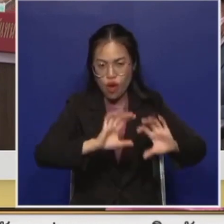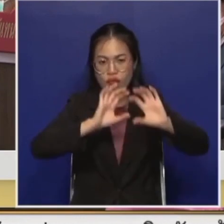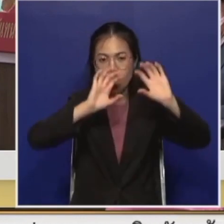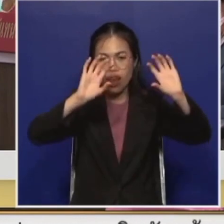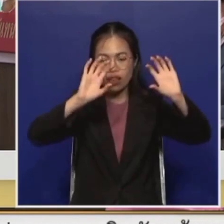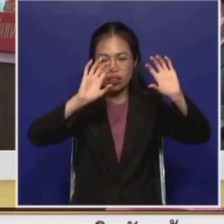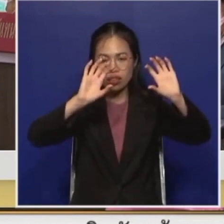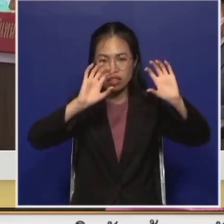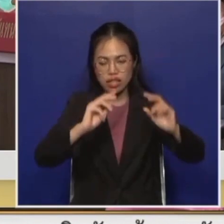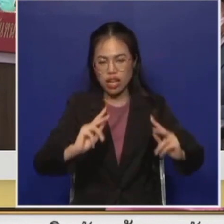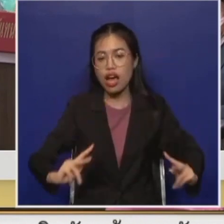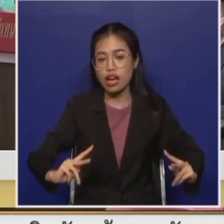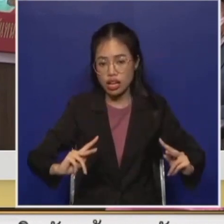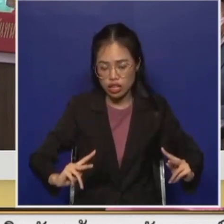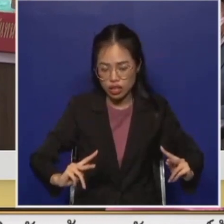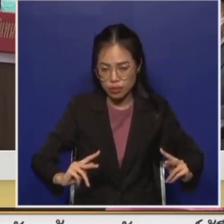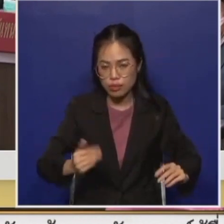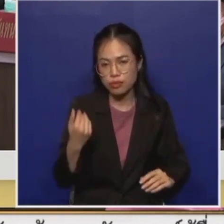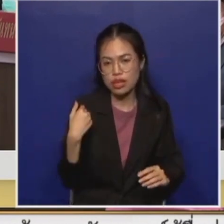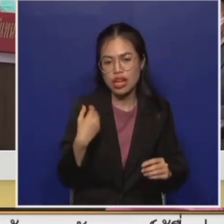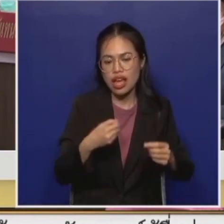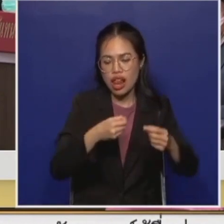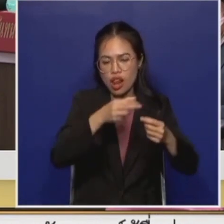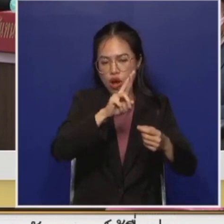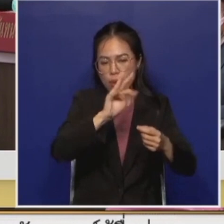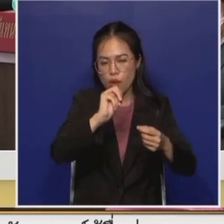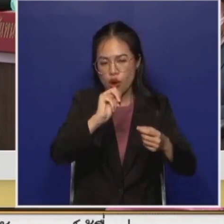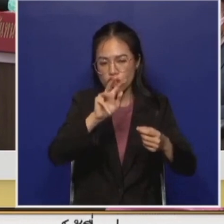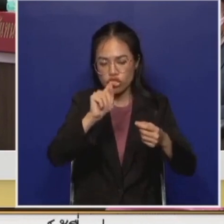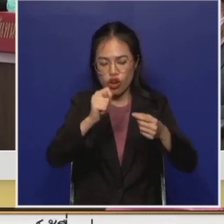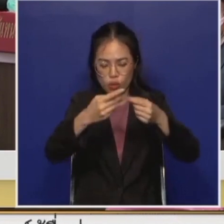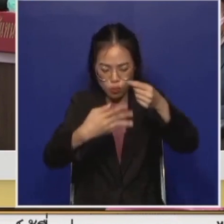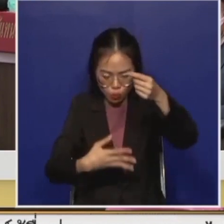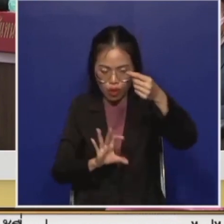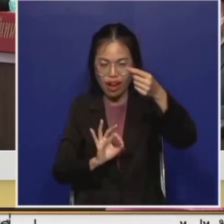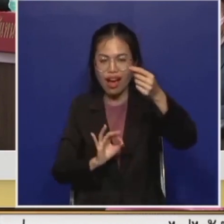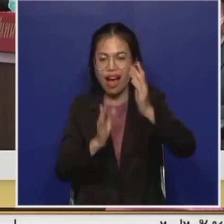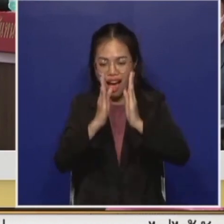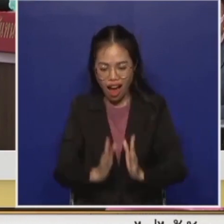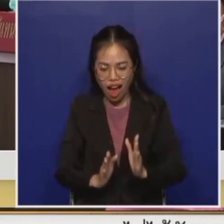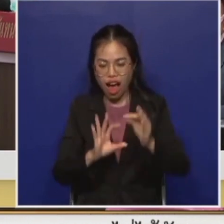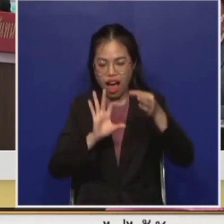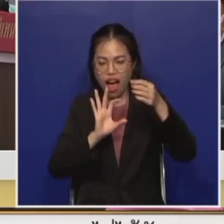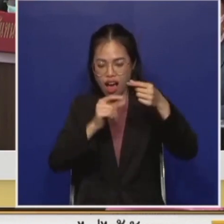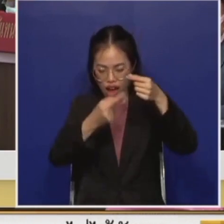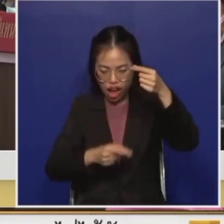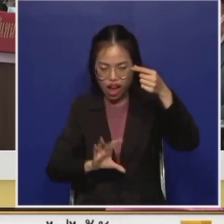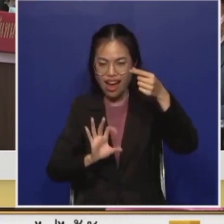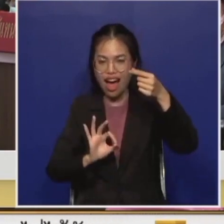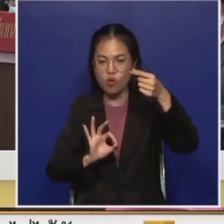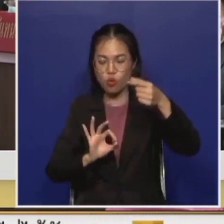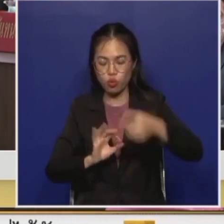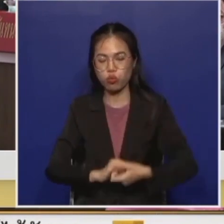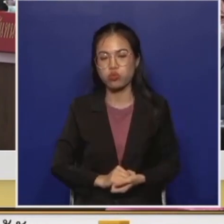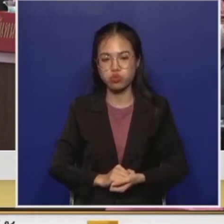าการทงกระหวมและรัมตรีอกกาวท่านทําทารณทกระรบกับ